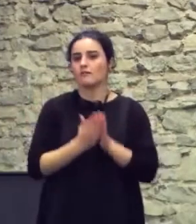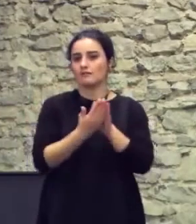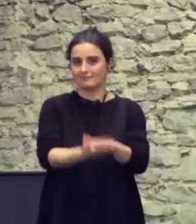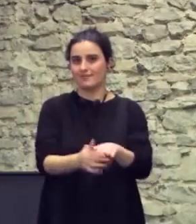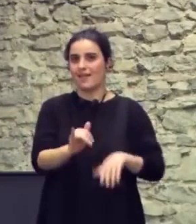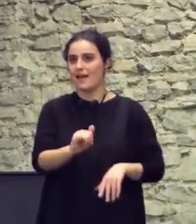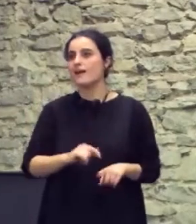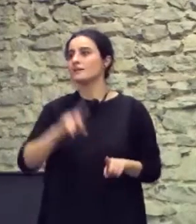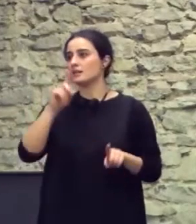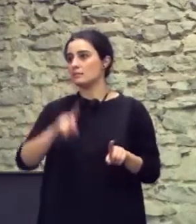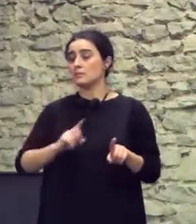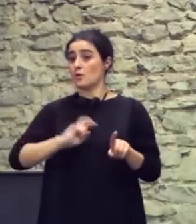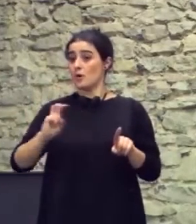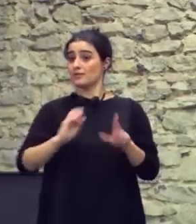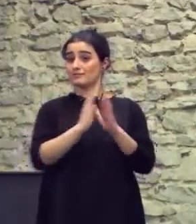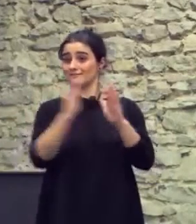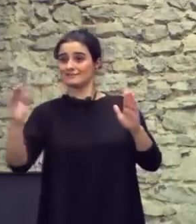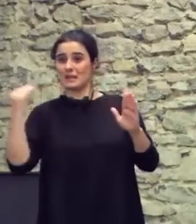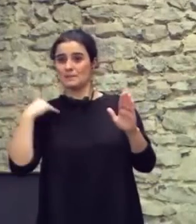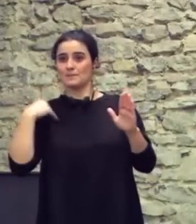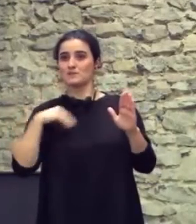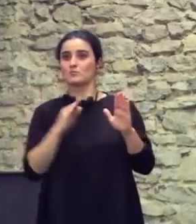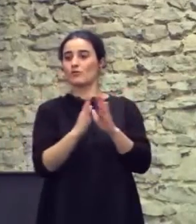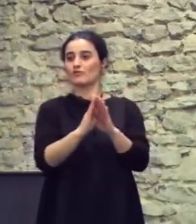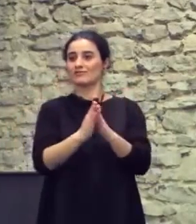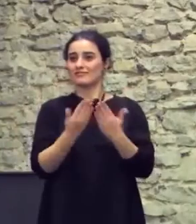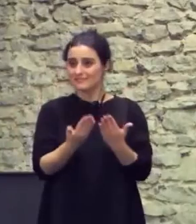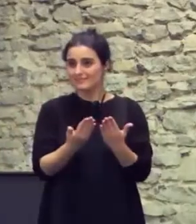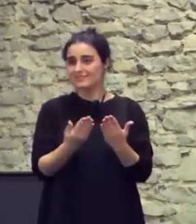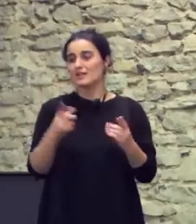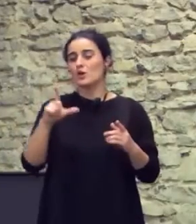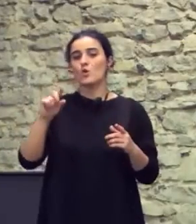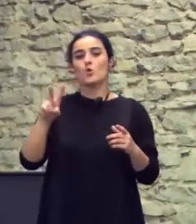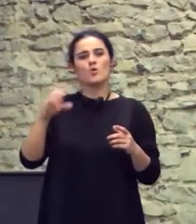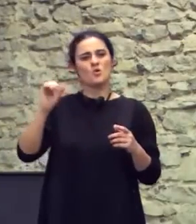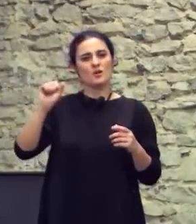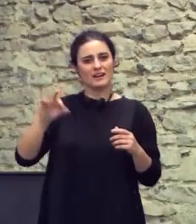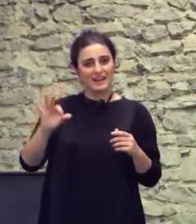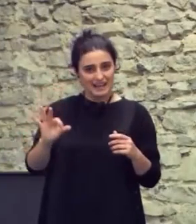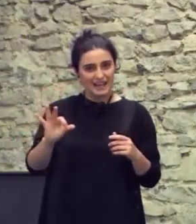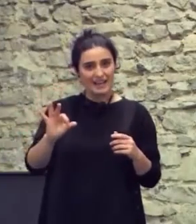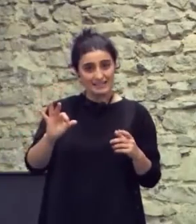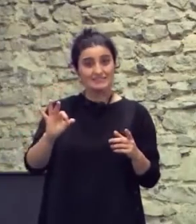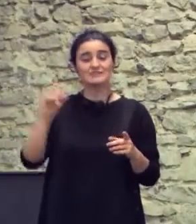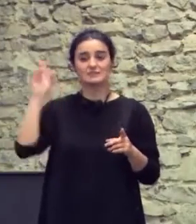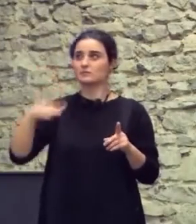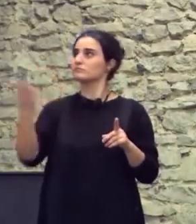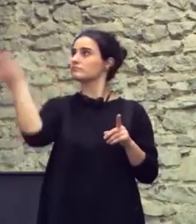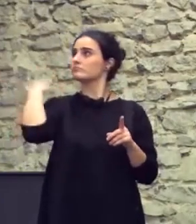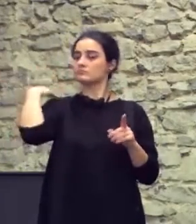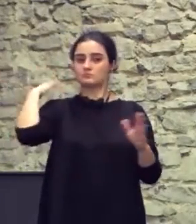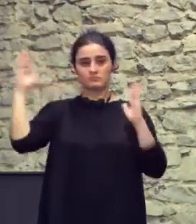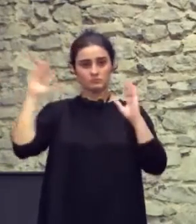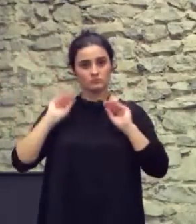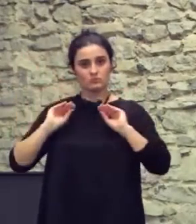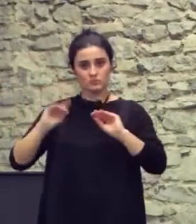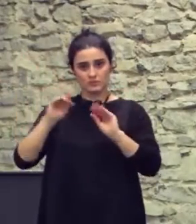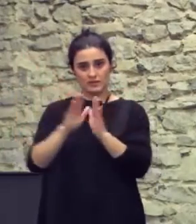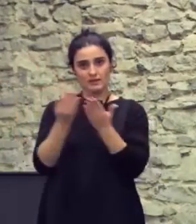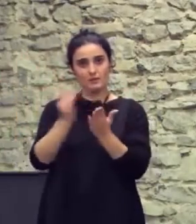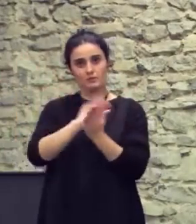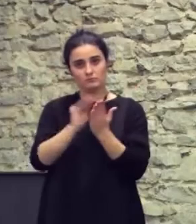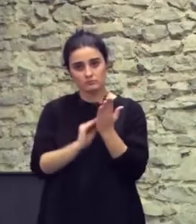hori estanteria berdinetik atera gabe, pues Lucas Platerok eta Emilio Gomezek egin zuten bere garaian ere bai, liburu